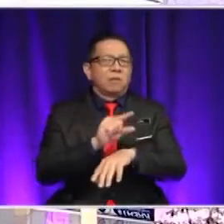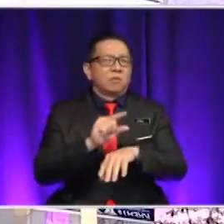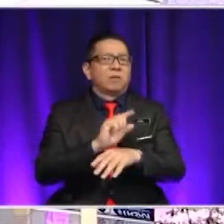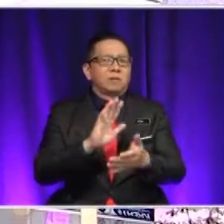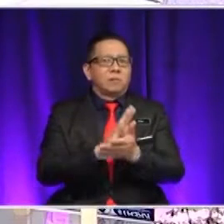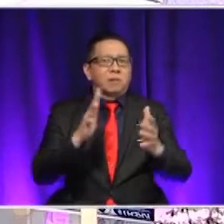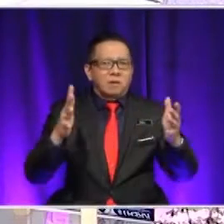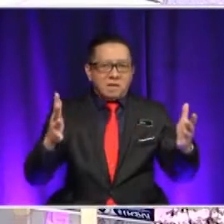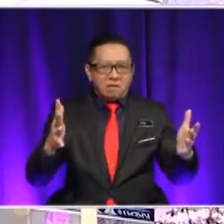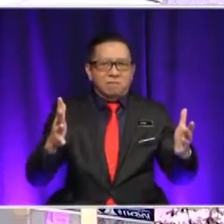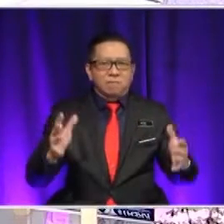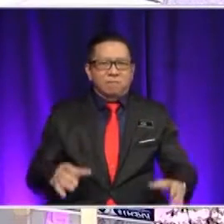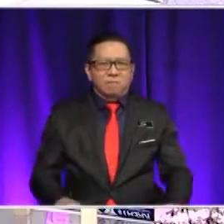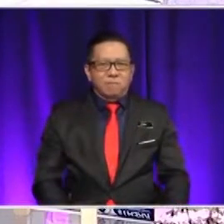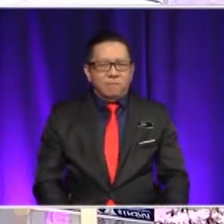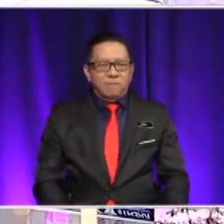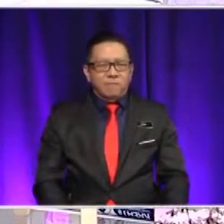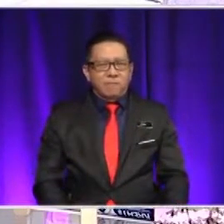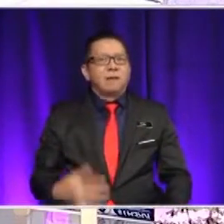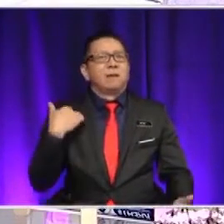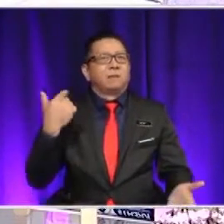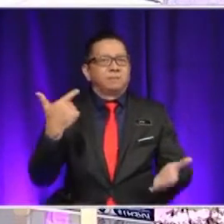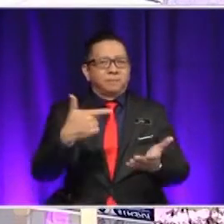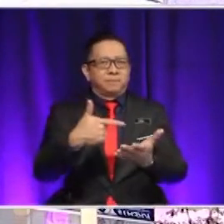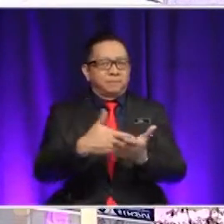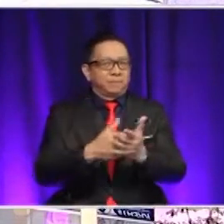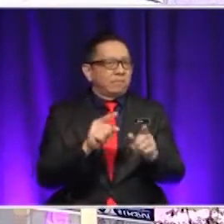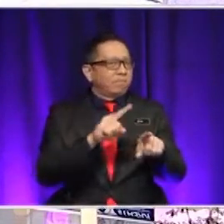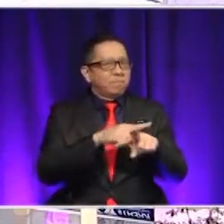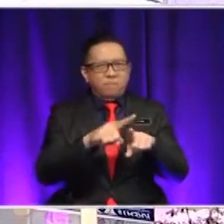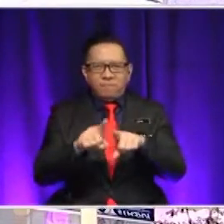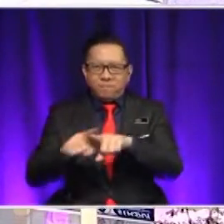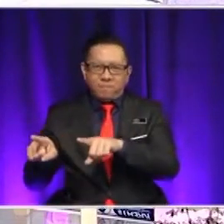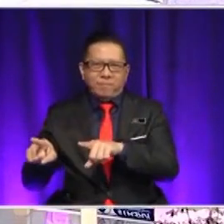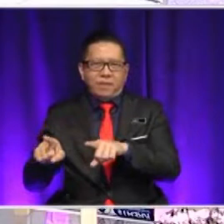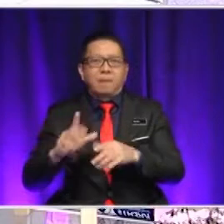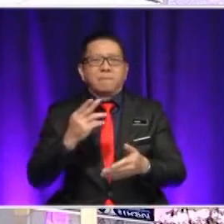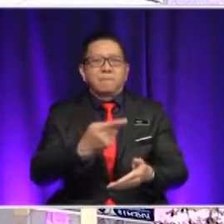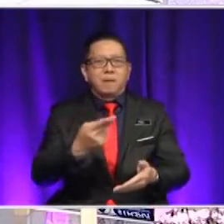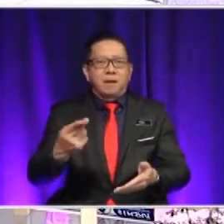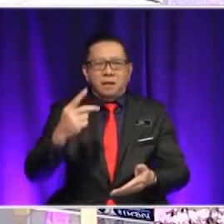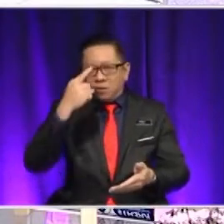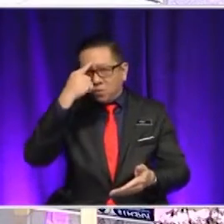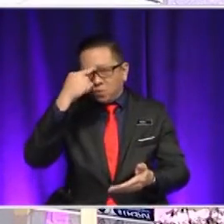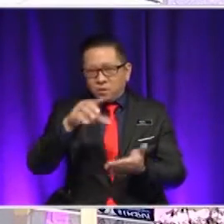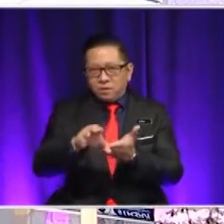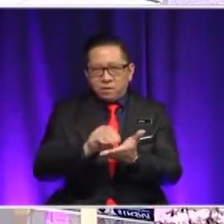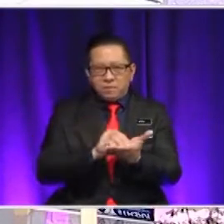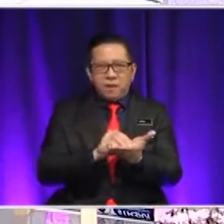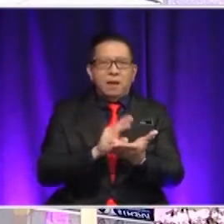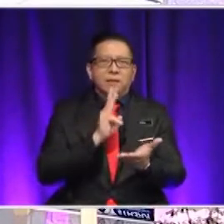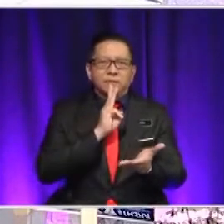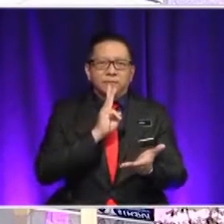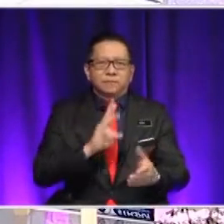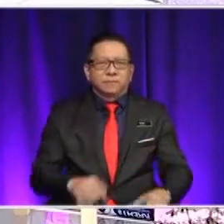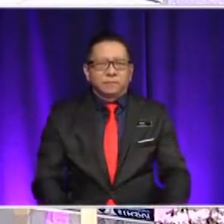pelbagai Oke seterusnya iffina dekat depan cek bunyi ada berbagai jenis bahan yang boleh menyerap air Oke